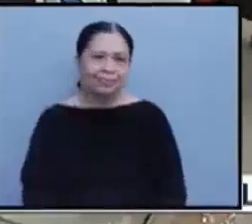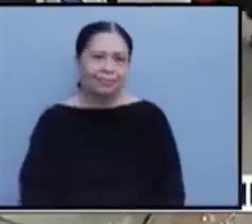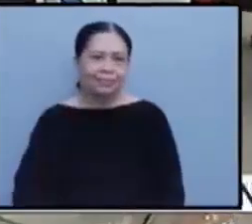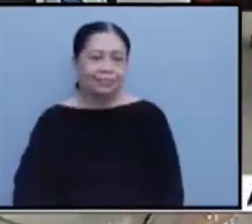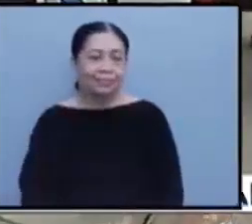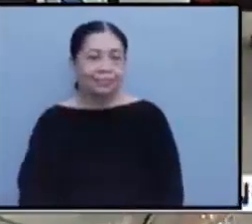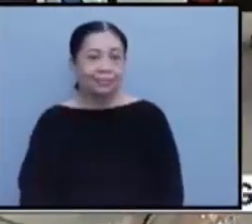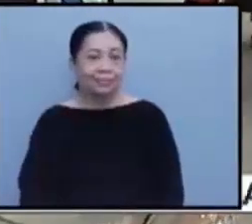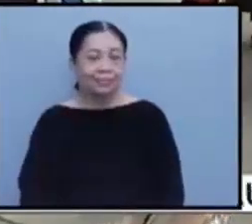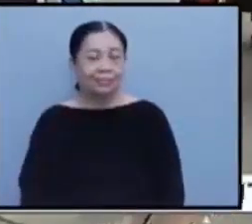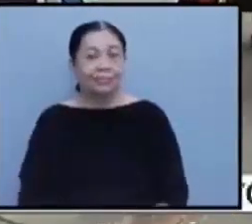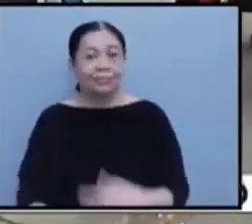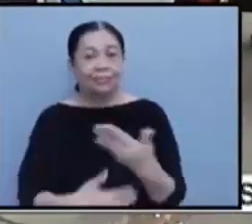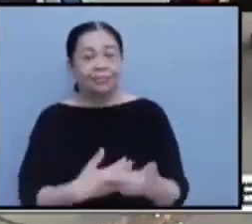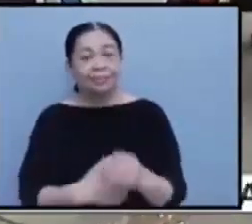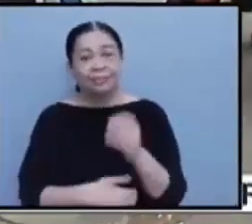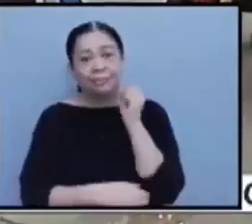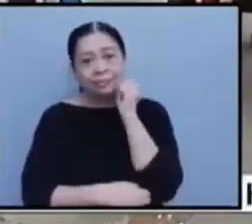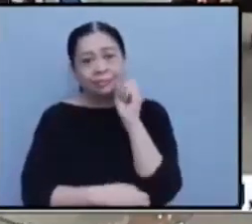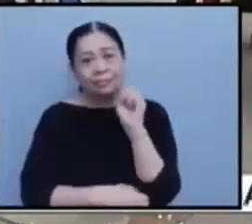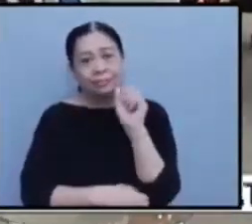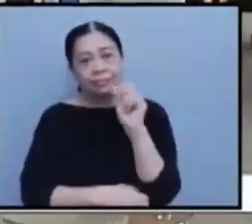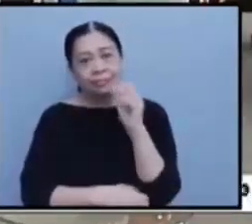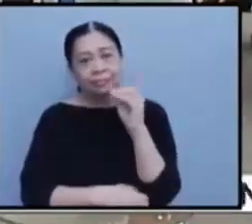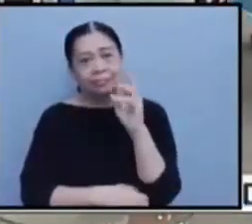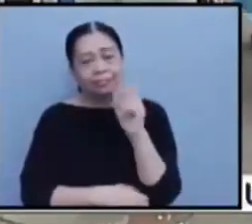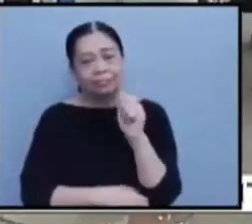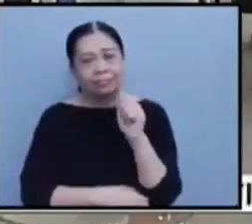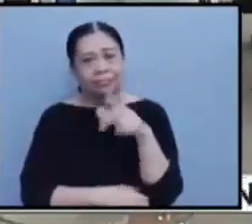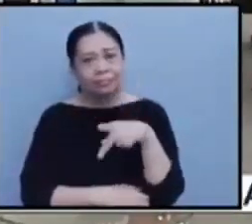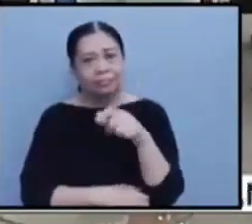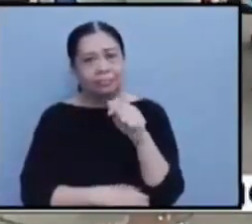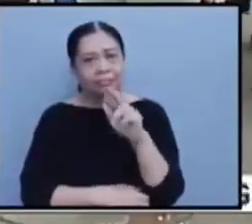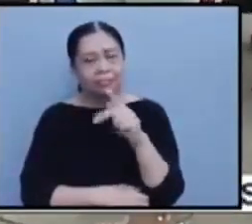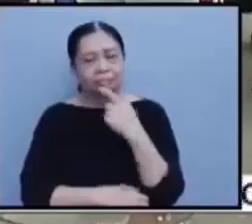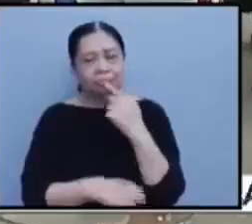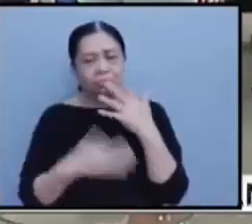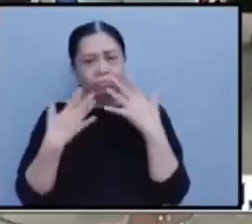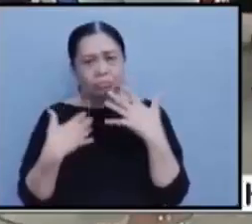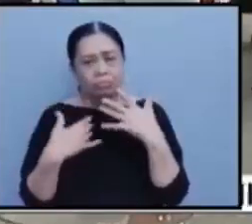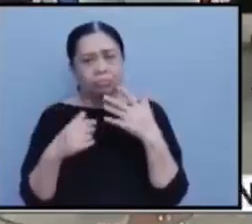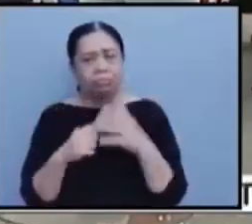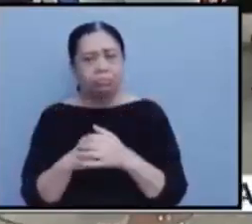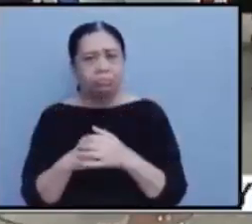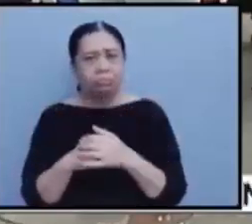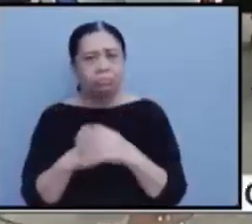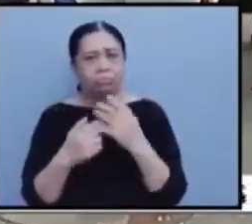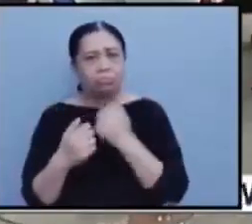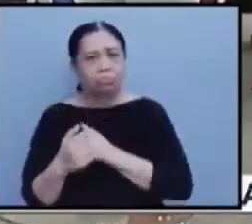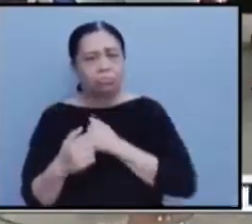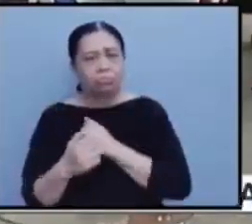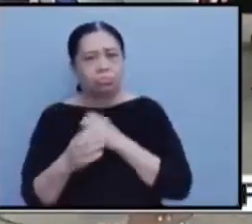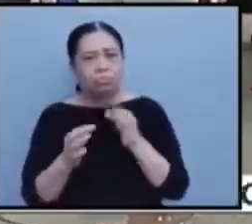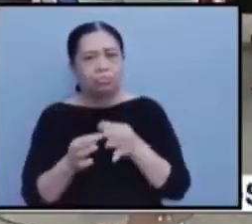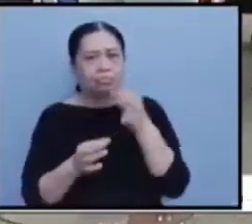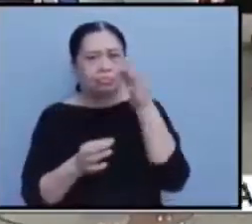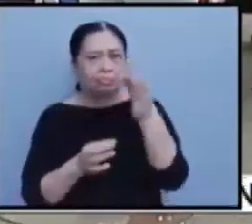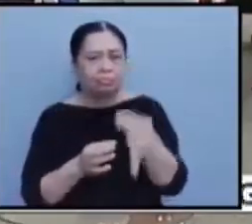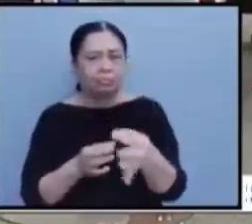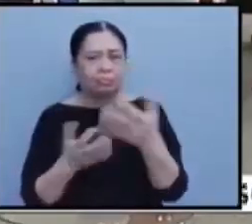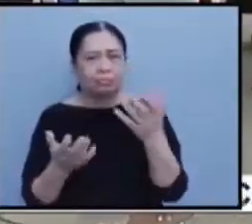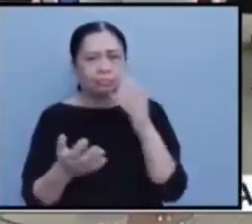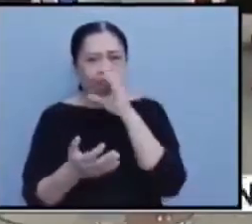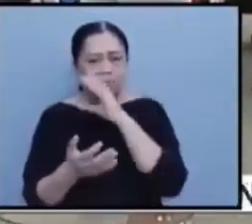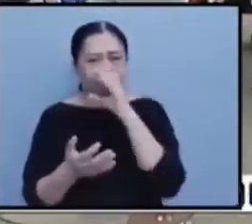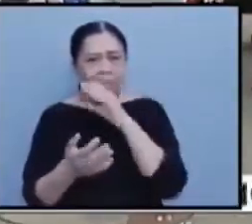Sandara Park, nalungkot at nag-sorry sa fans matapos ma-postpone ang K-pop concert sa Cebu. Dito